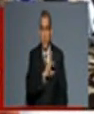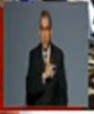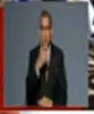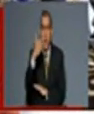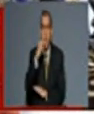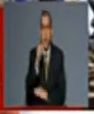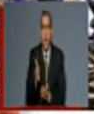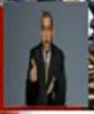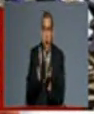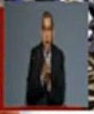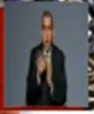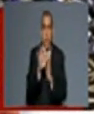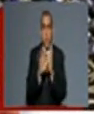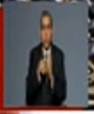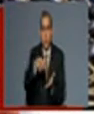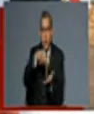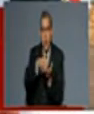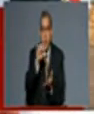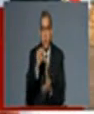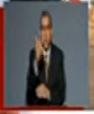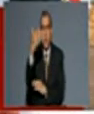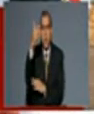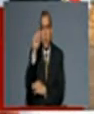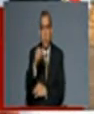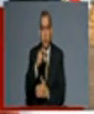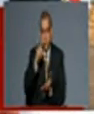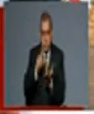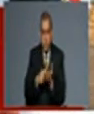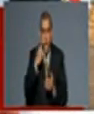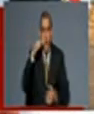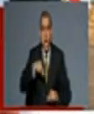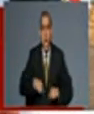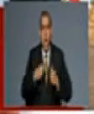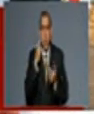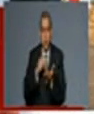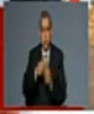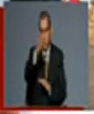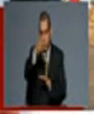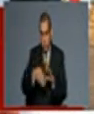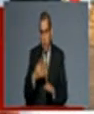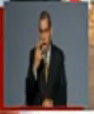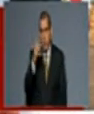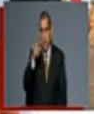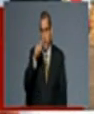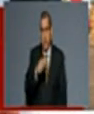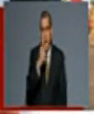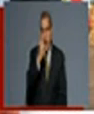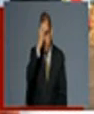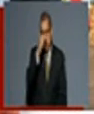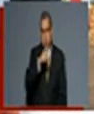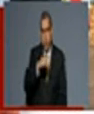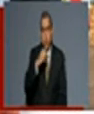عز، اهلا بيك وكل الساده المشاهدين. اهلا بحضرتك، اهلا بحضرتك. عماد، توقفت امام ايه النهارده في كلمات؟ خليني ابدا بسياده